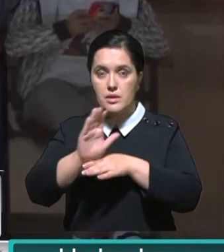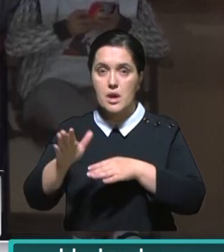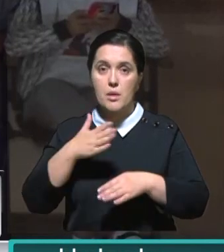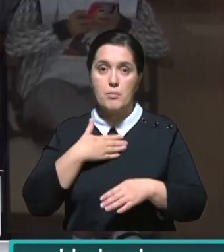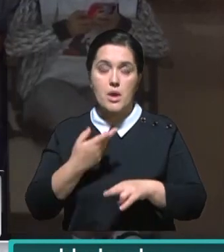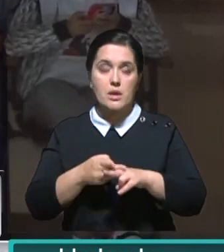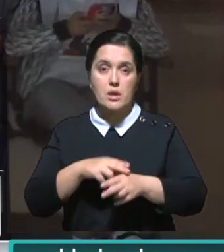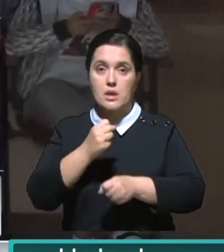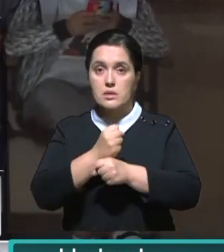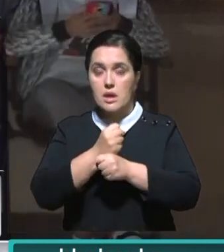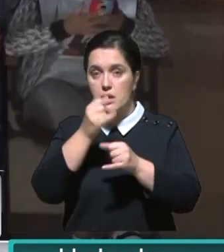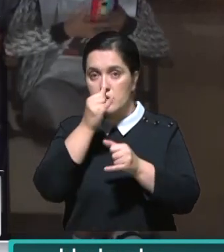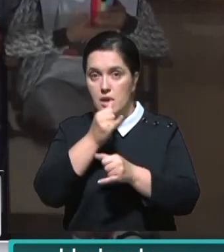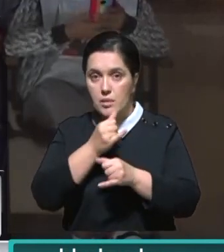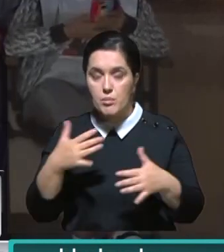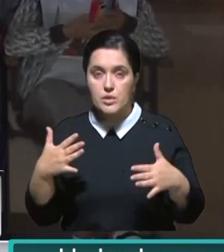делать не можем, так как